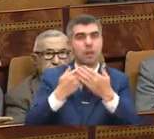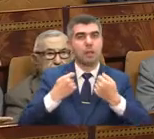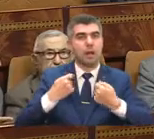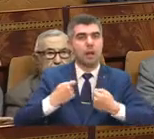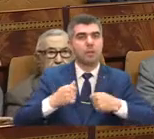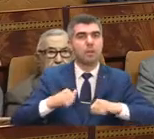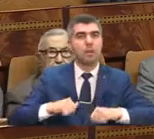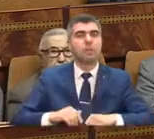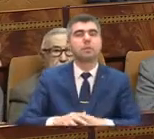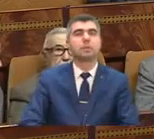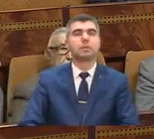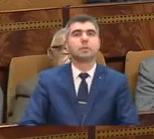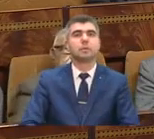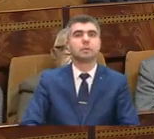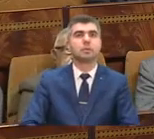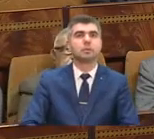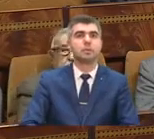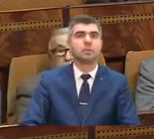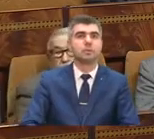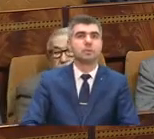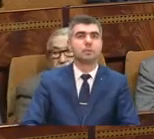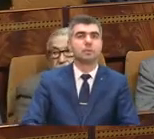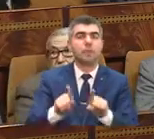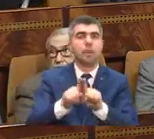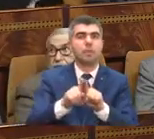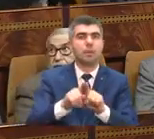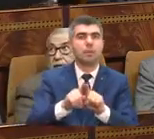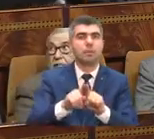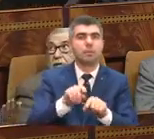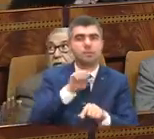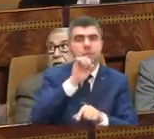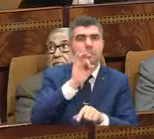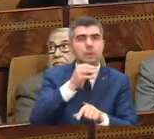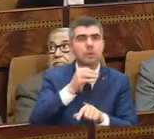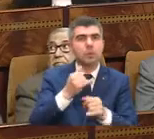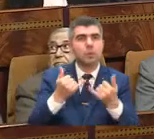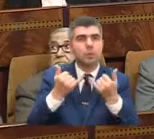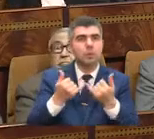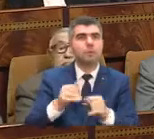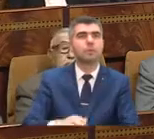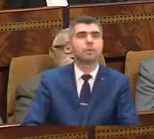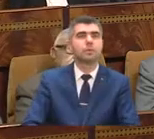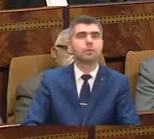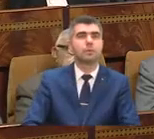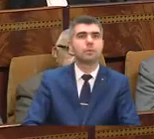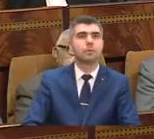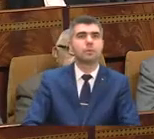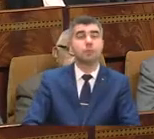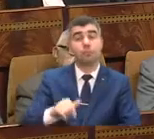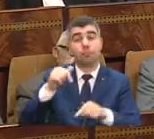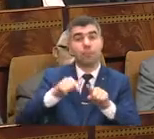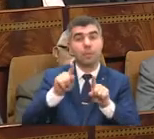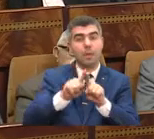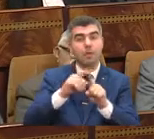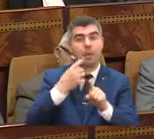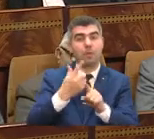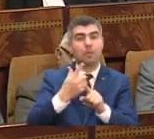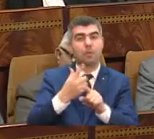السيد الوزير، السيد الوزير اللي بغيت نثير انتباه هنايا هو المسألة ديال المجالس الإقليمية. السيد